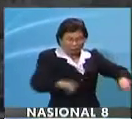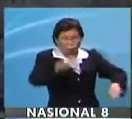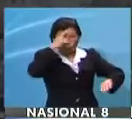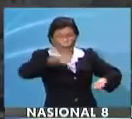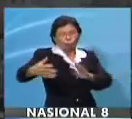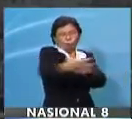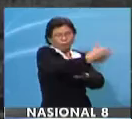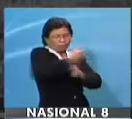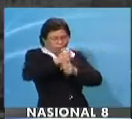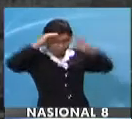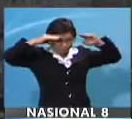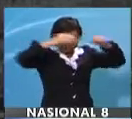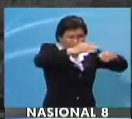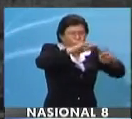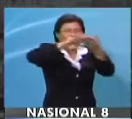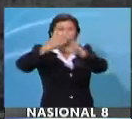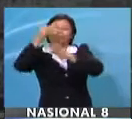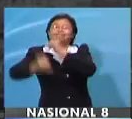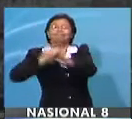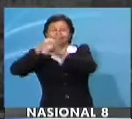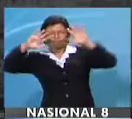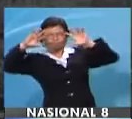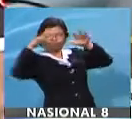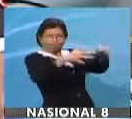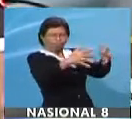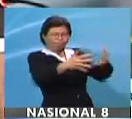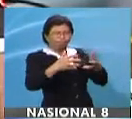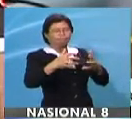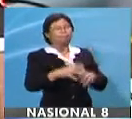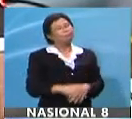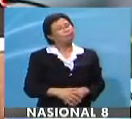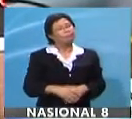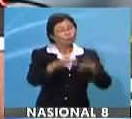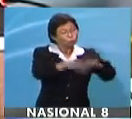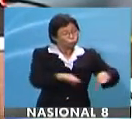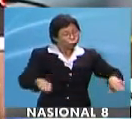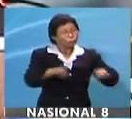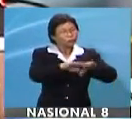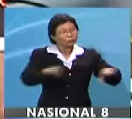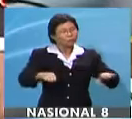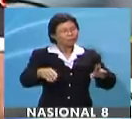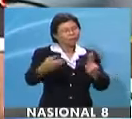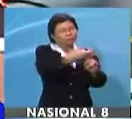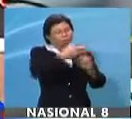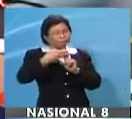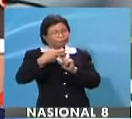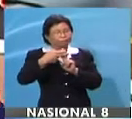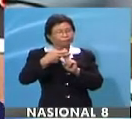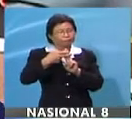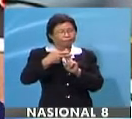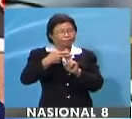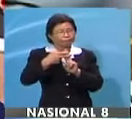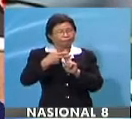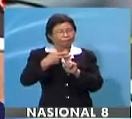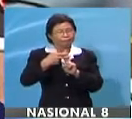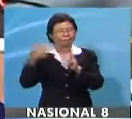untuk mendapatkan perhatian komuniti antarabangsa. Children who are abducted can be subjected to myriad further